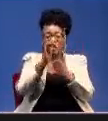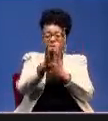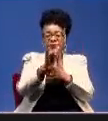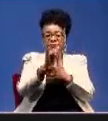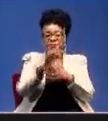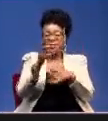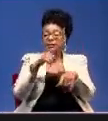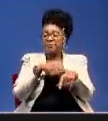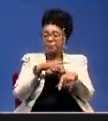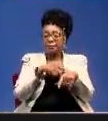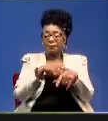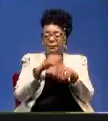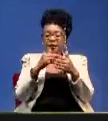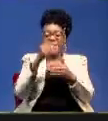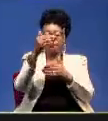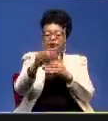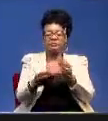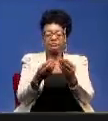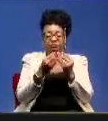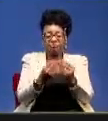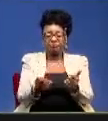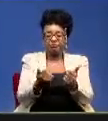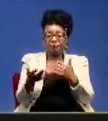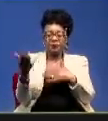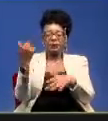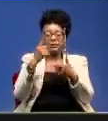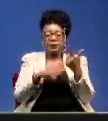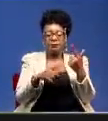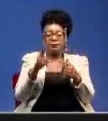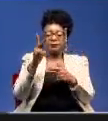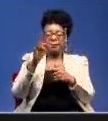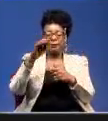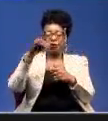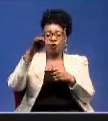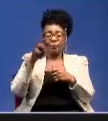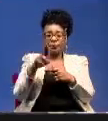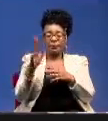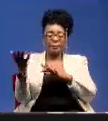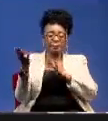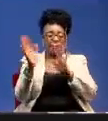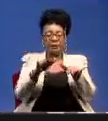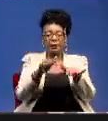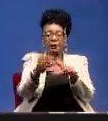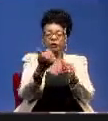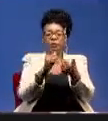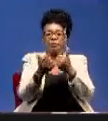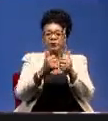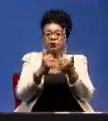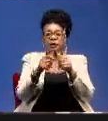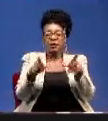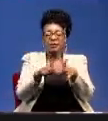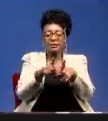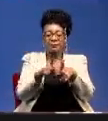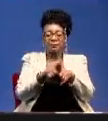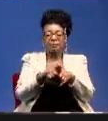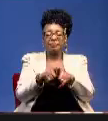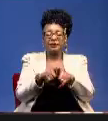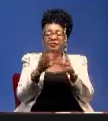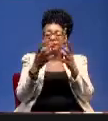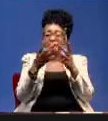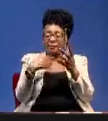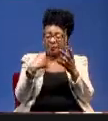huo. Baada ya kupona jeraha mwaka uliopita, Kiprop alirejea katika mashindano kwa kishindo kikubwa